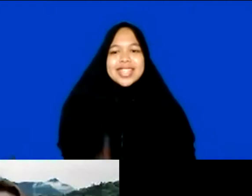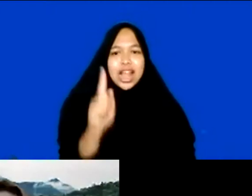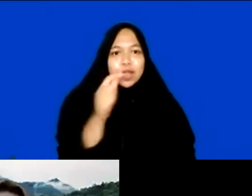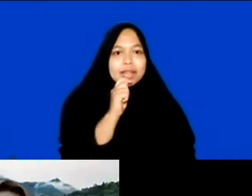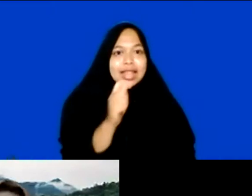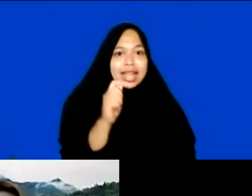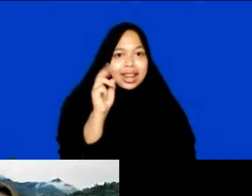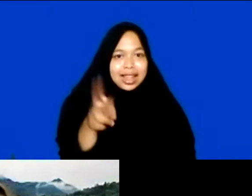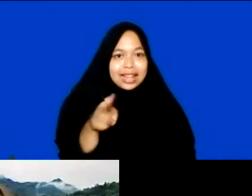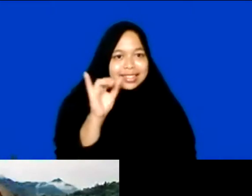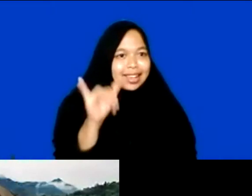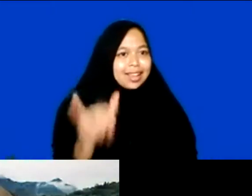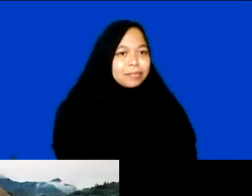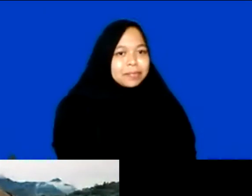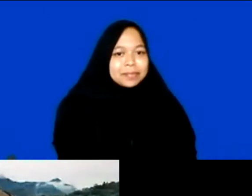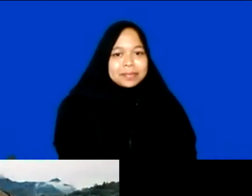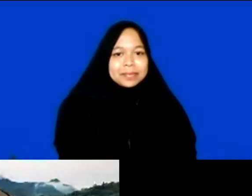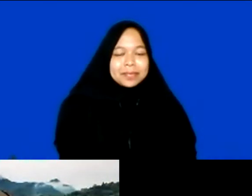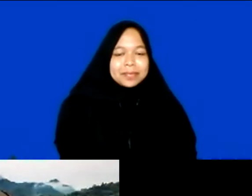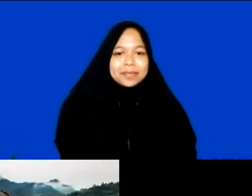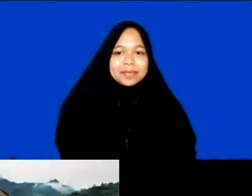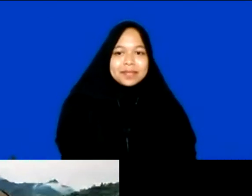ya. Ini dari,